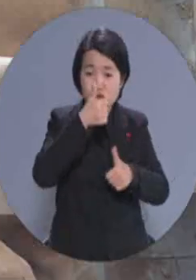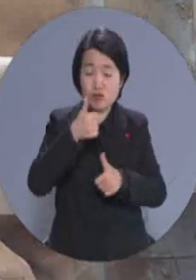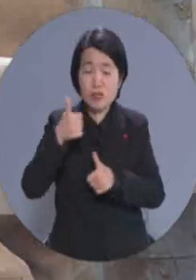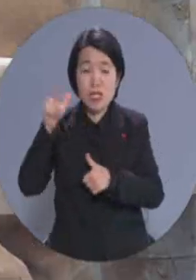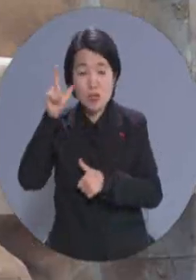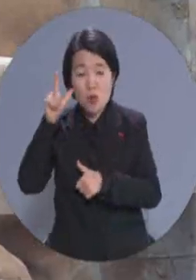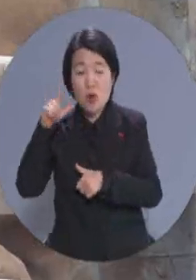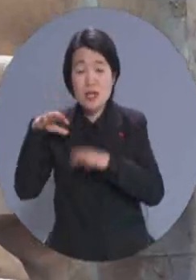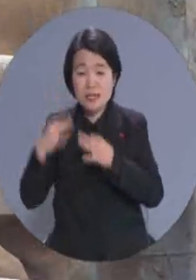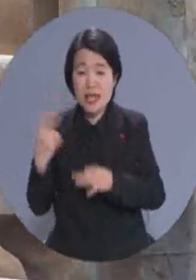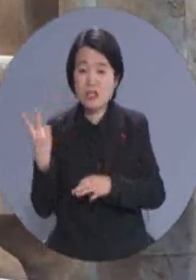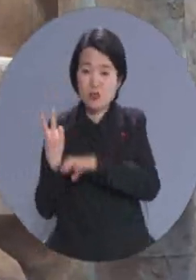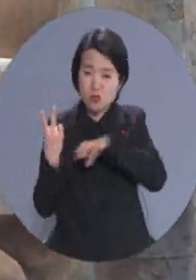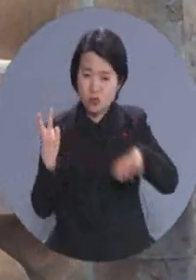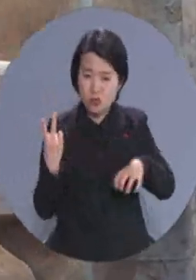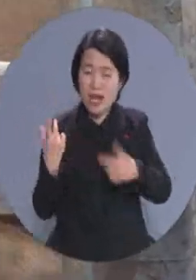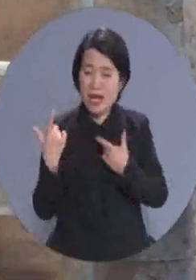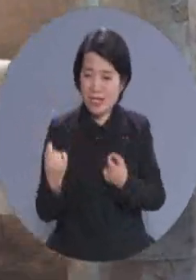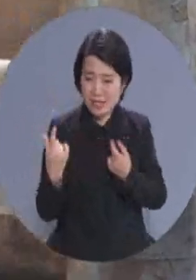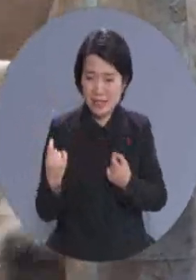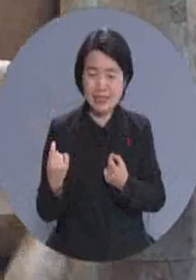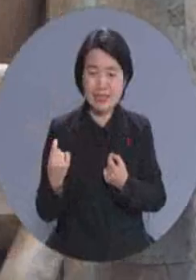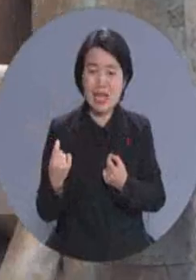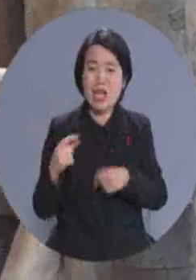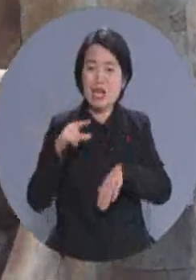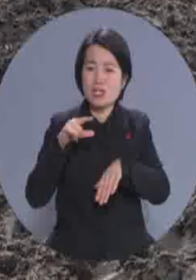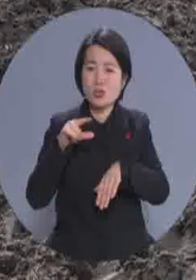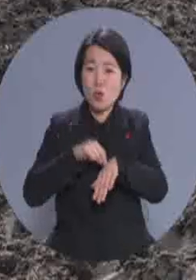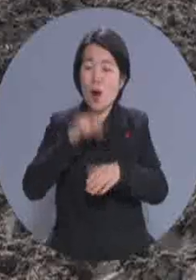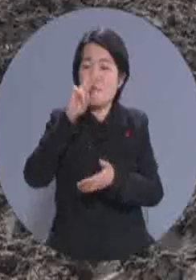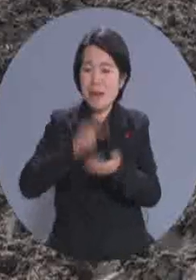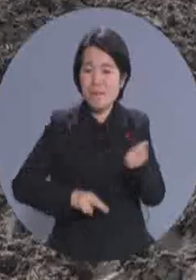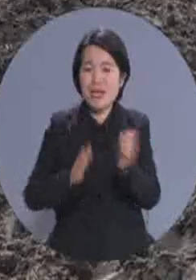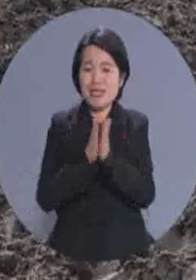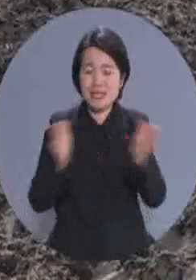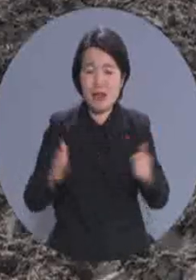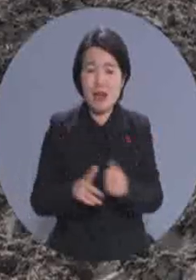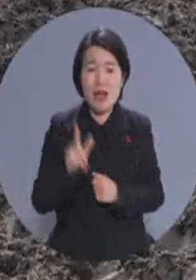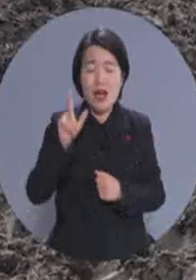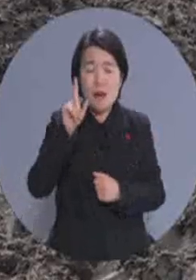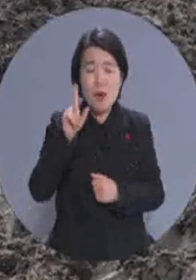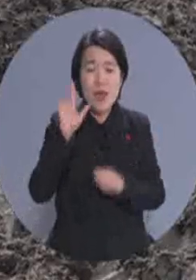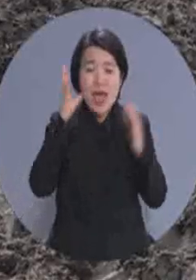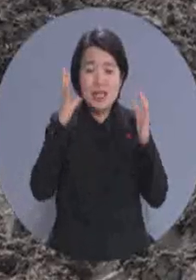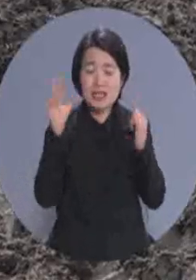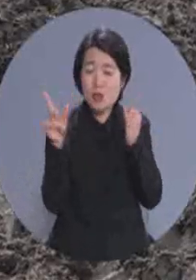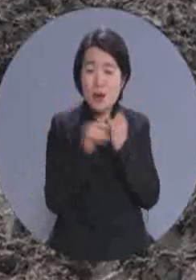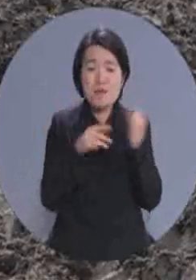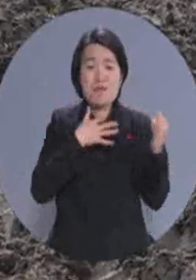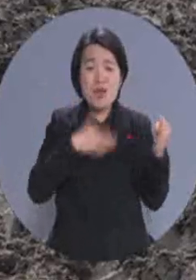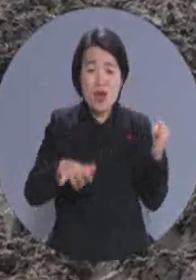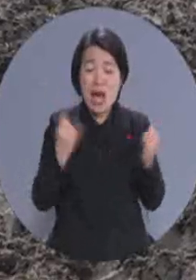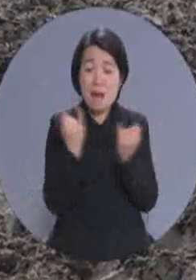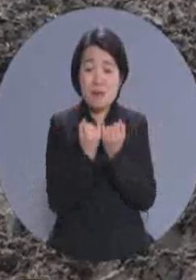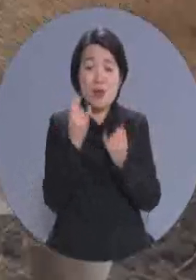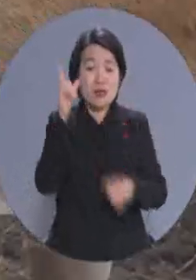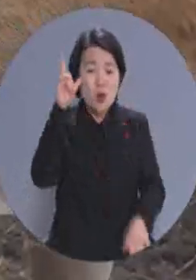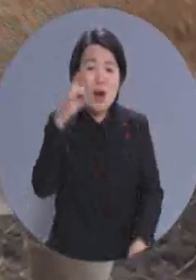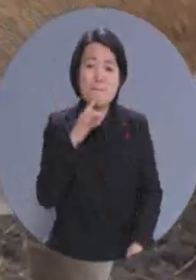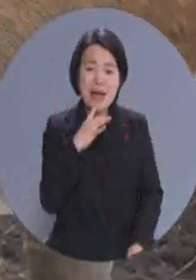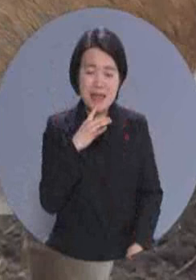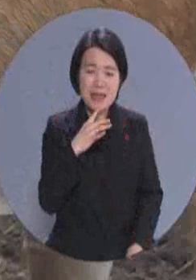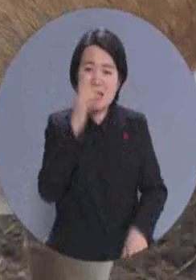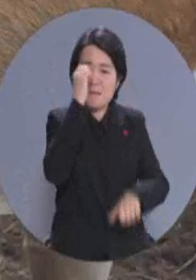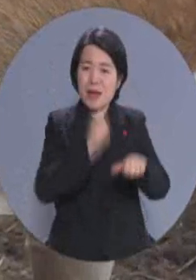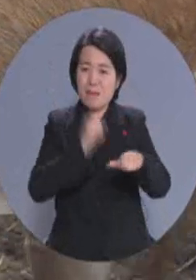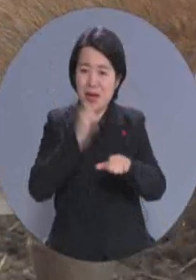공동으로 땅끝 우라는 상를 개발했습니다 화지를 생산하지 않은 암소를 대상으로 고급 6인 B1